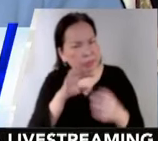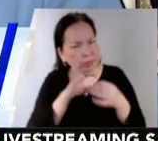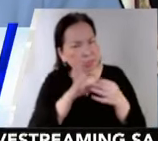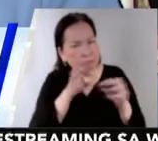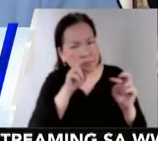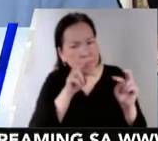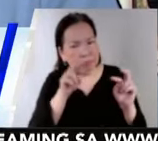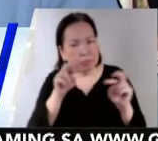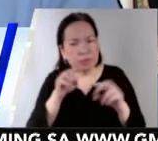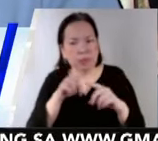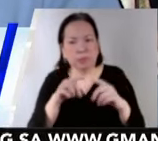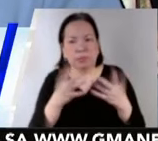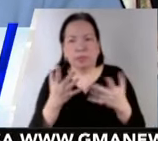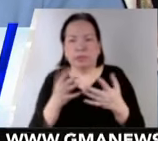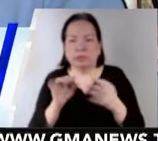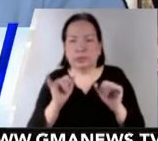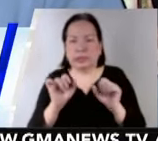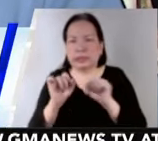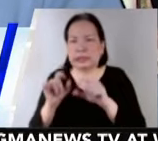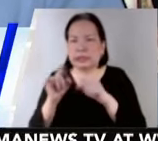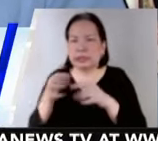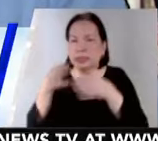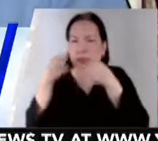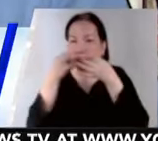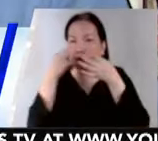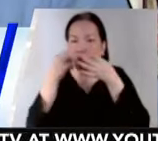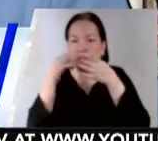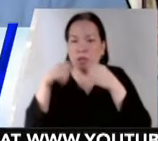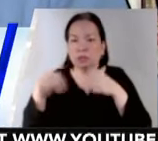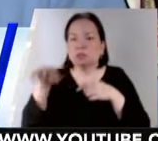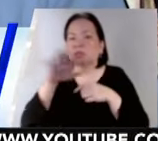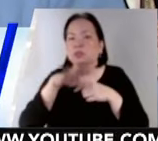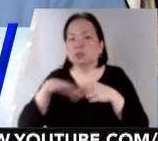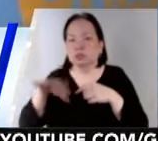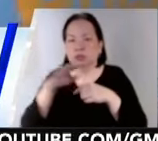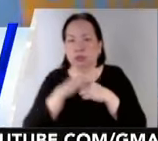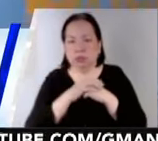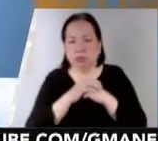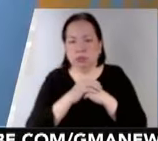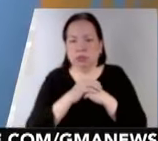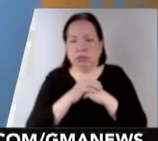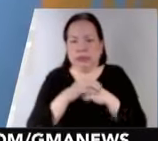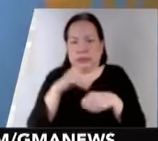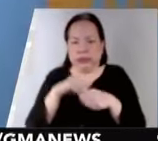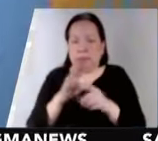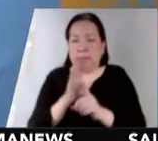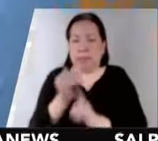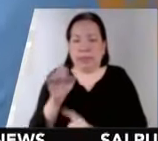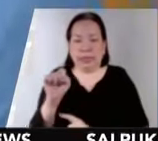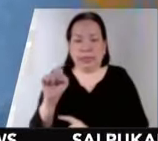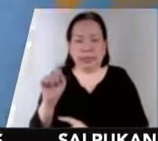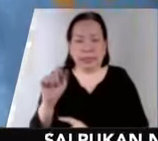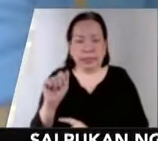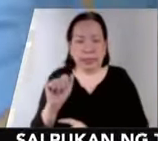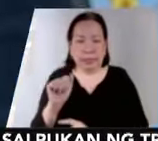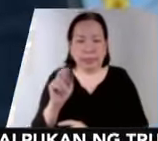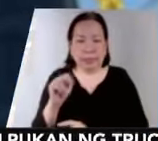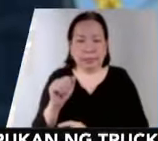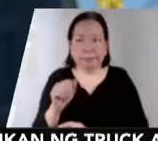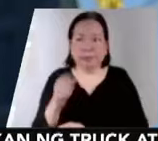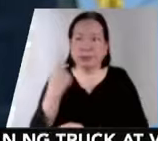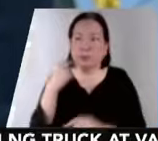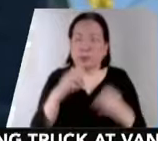illegal na droga diyan sa nangyayari diyan sa Taytay, lalong-lalo diyan sa Barangay Santa Ana. Para sa GMA Integrated News, EJ